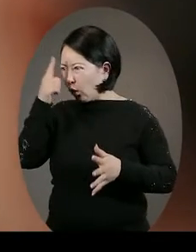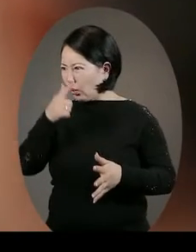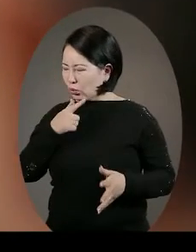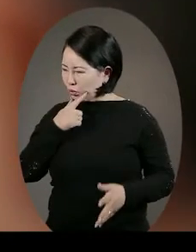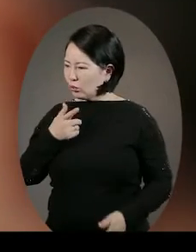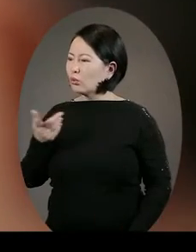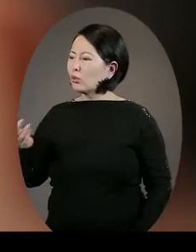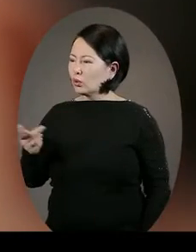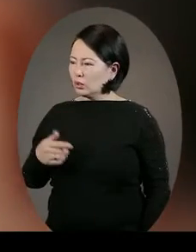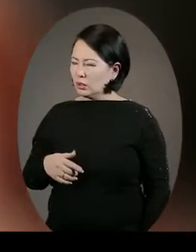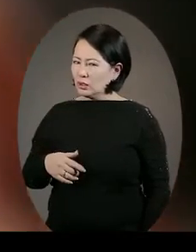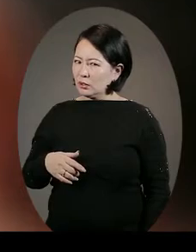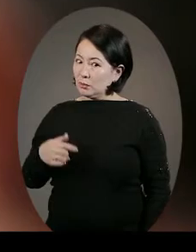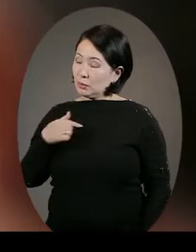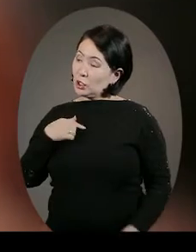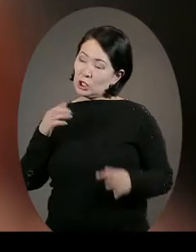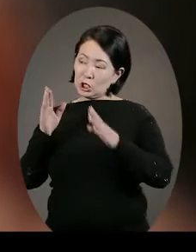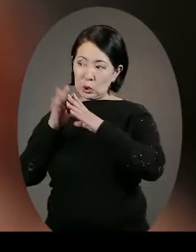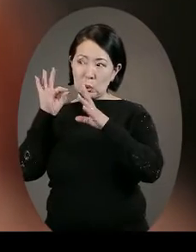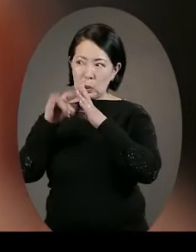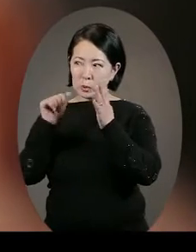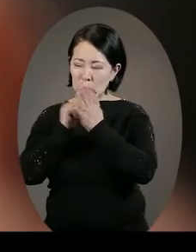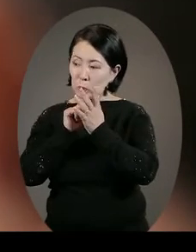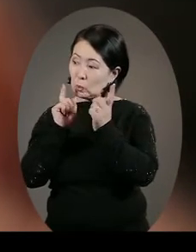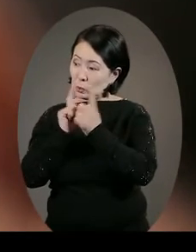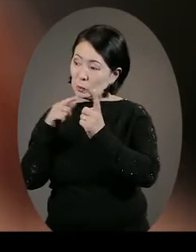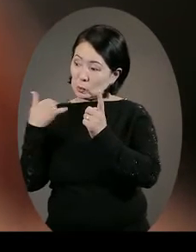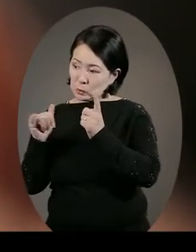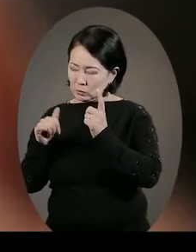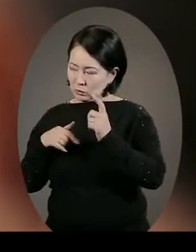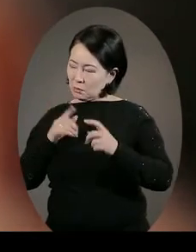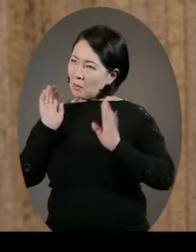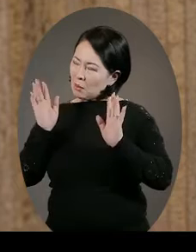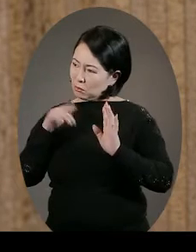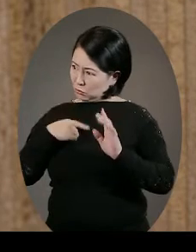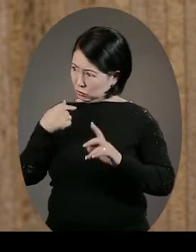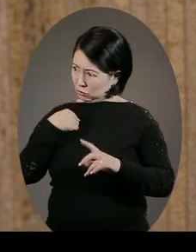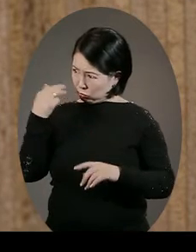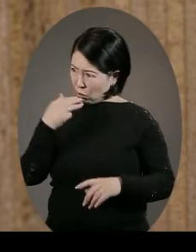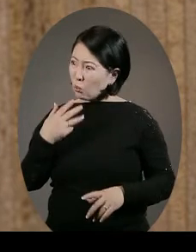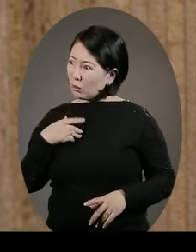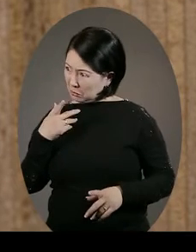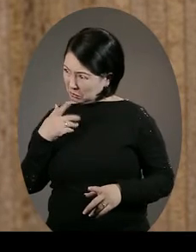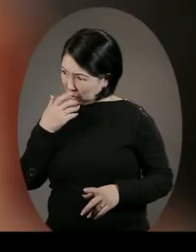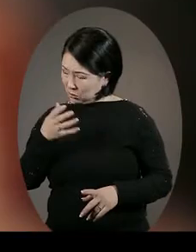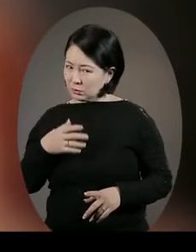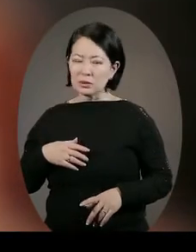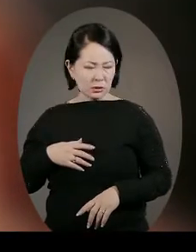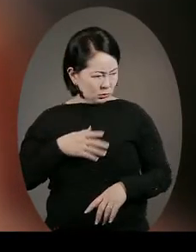Хөгшөө, ер нь би орж уулздаг юм билүү? Миний үгийг ер нь хүлээж авахгүй л. Чи нэг орж хэлнэ баха.